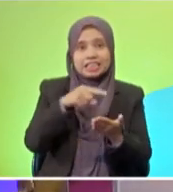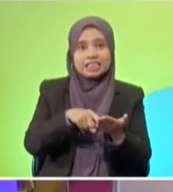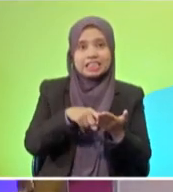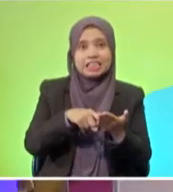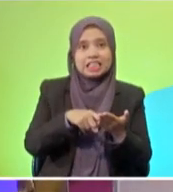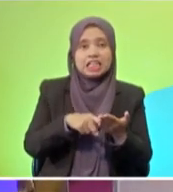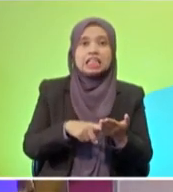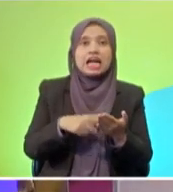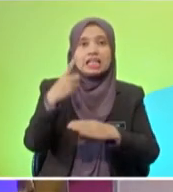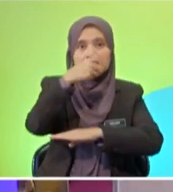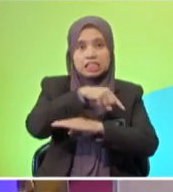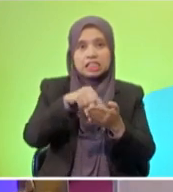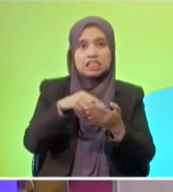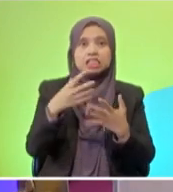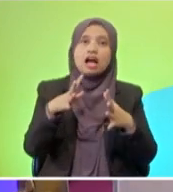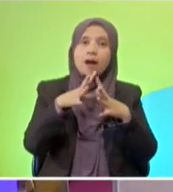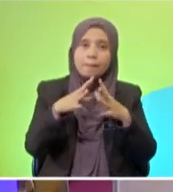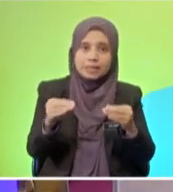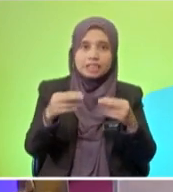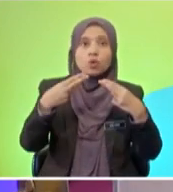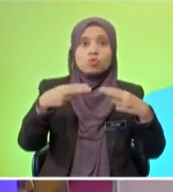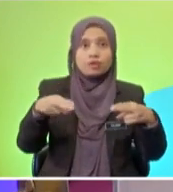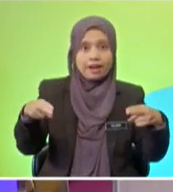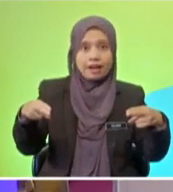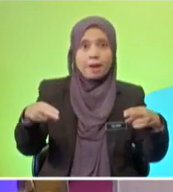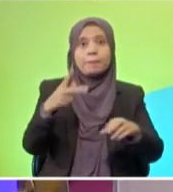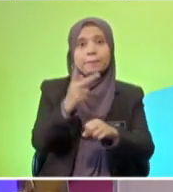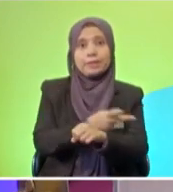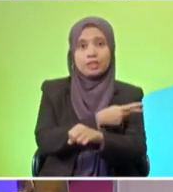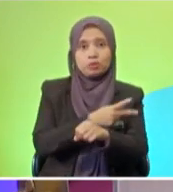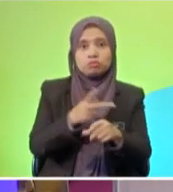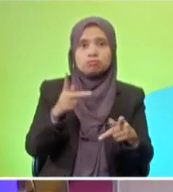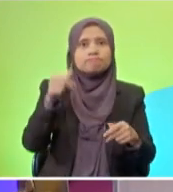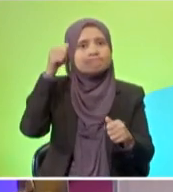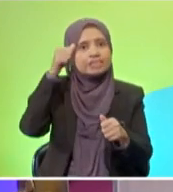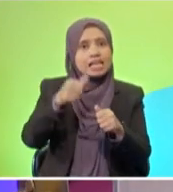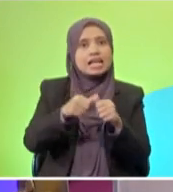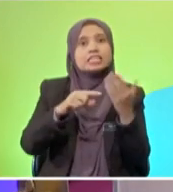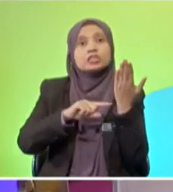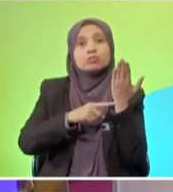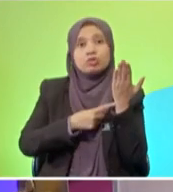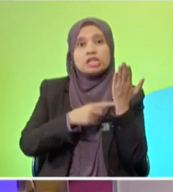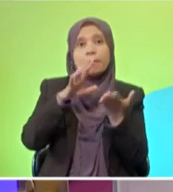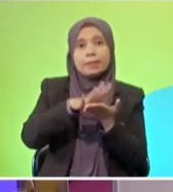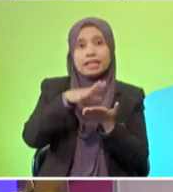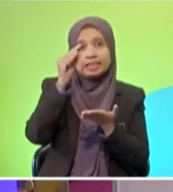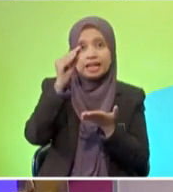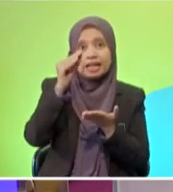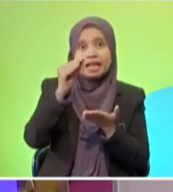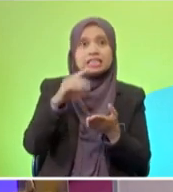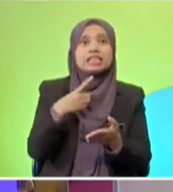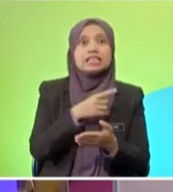menguraikan maksud pantun Selain itu kalau jika kita ingat smule dari awal pembelajaran kita kita udah